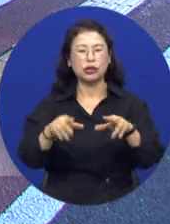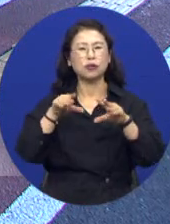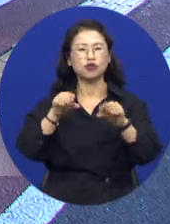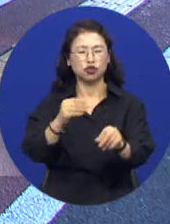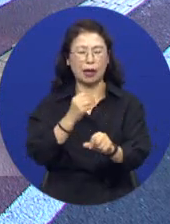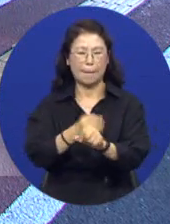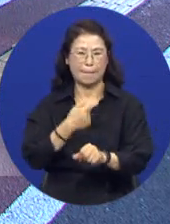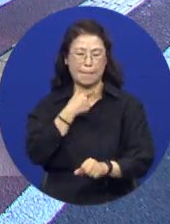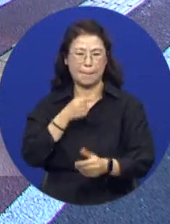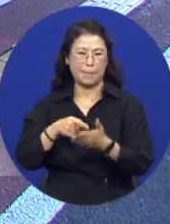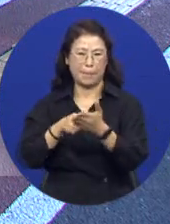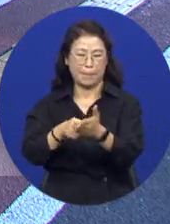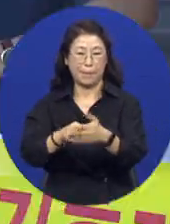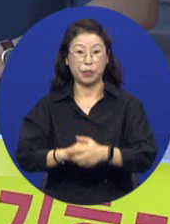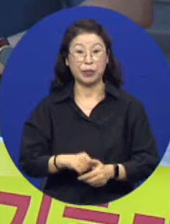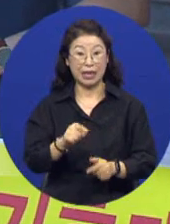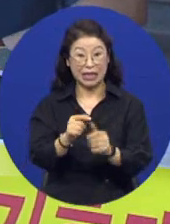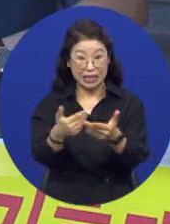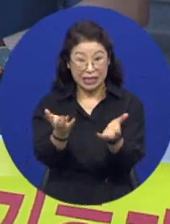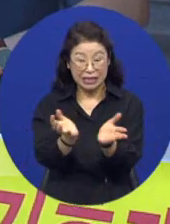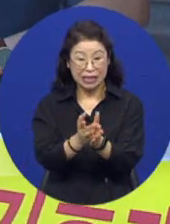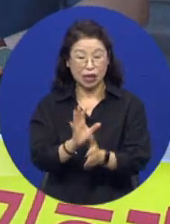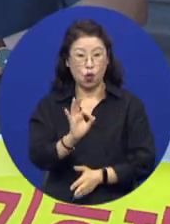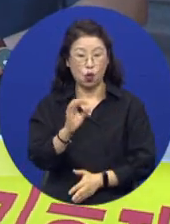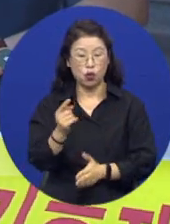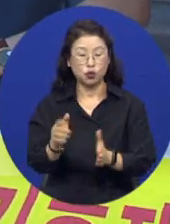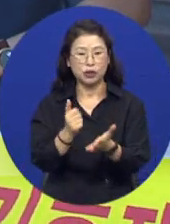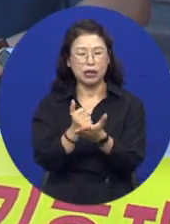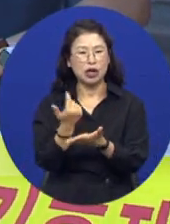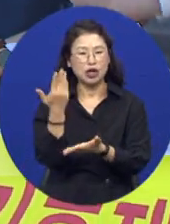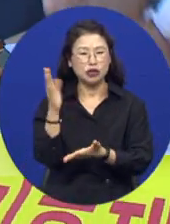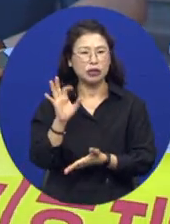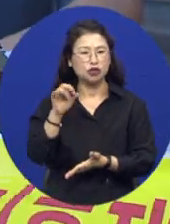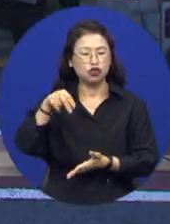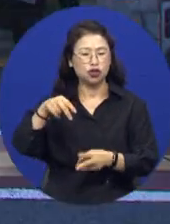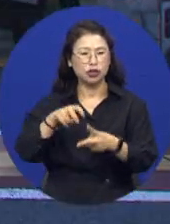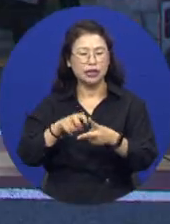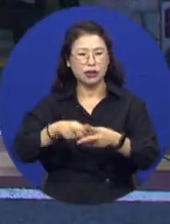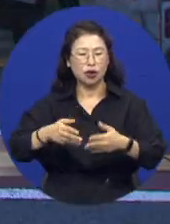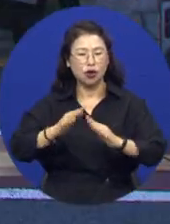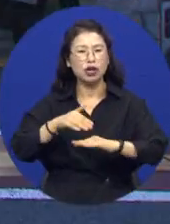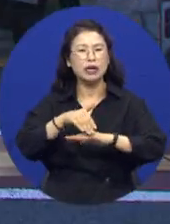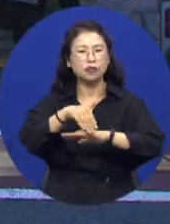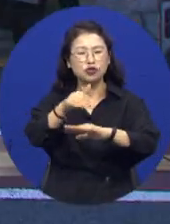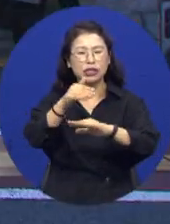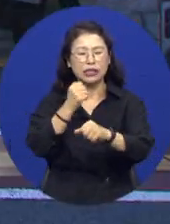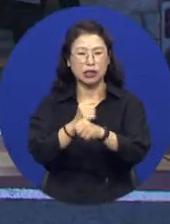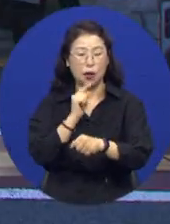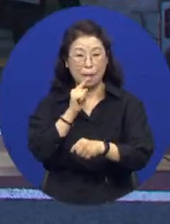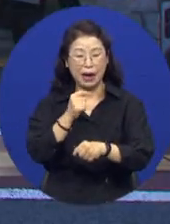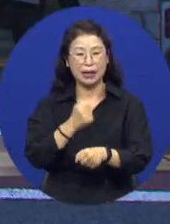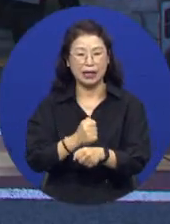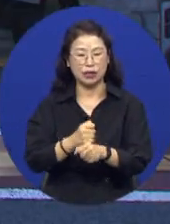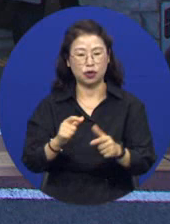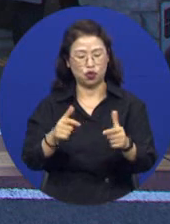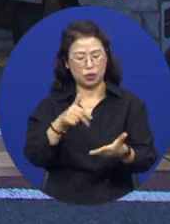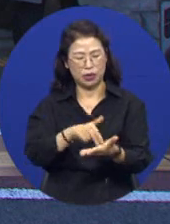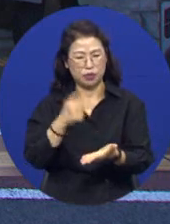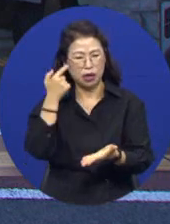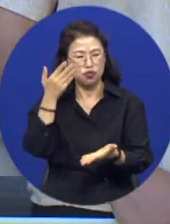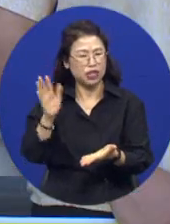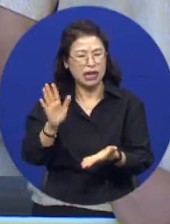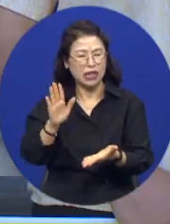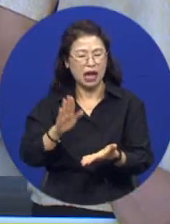중단하라고 요구했습니다. 이들은 오영훈 지사가 최근 우주센터 건립을 추진하겠다고 밝힌 것은 도민 의견을